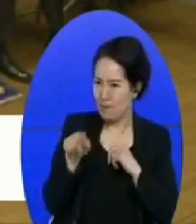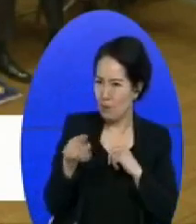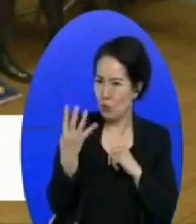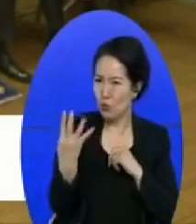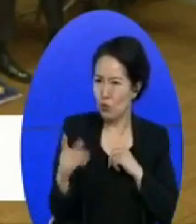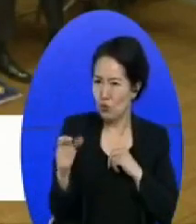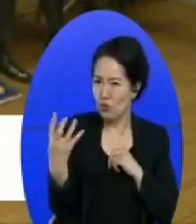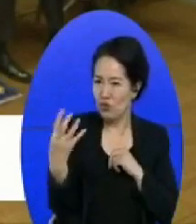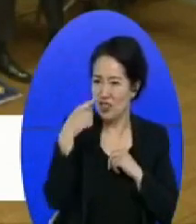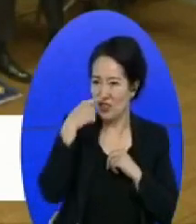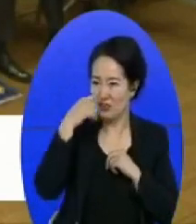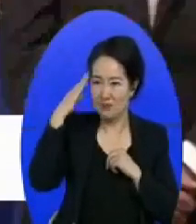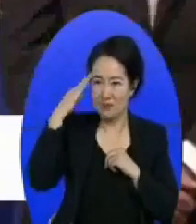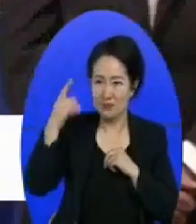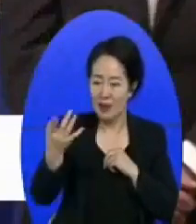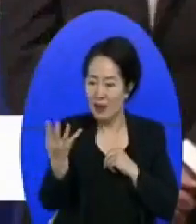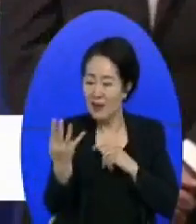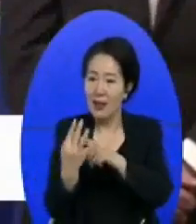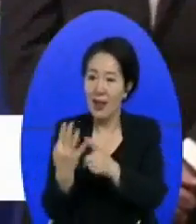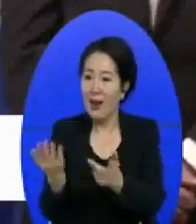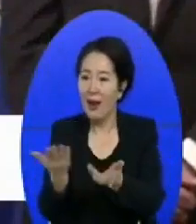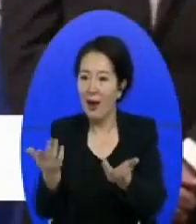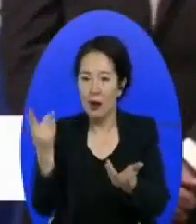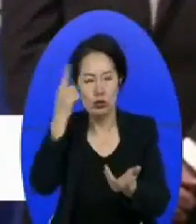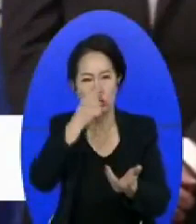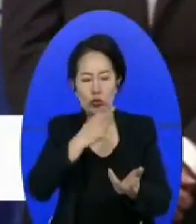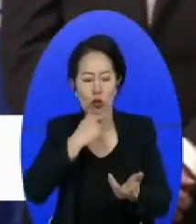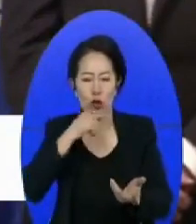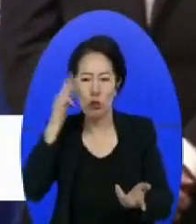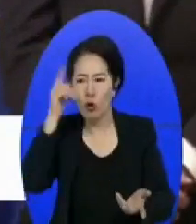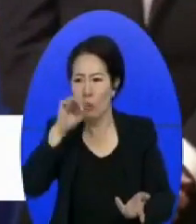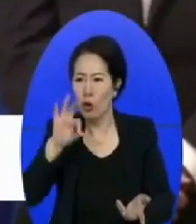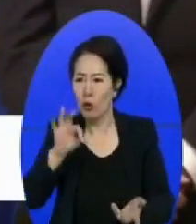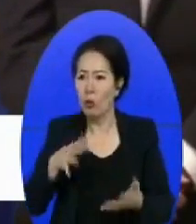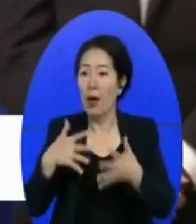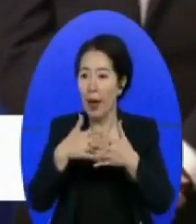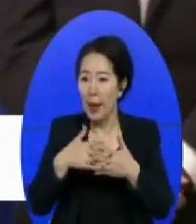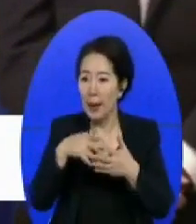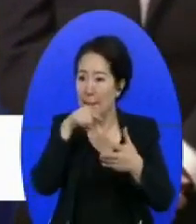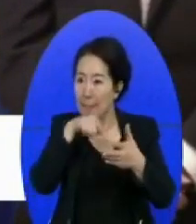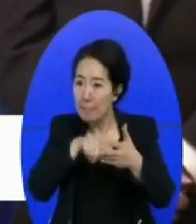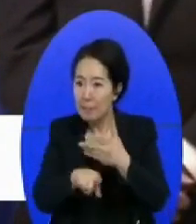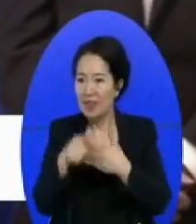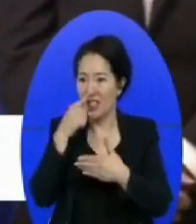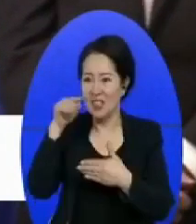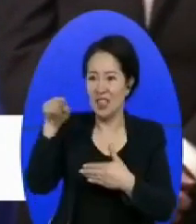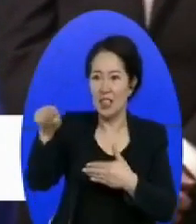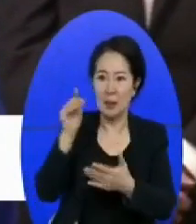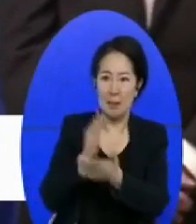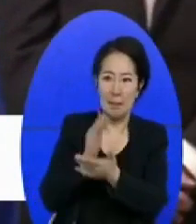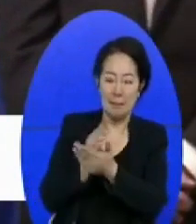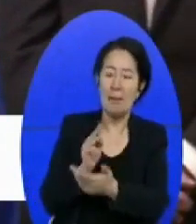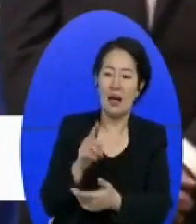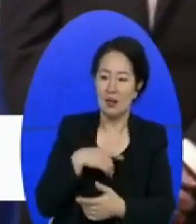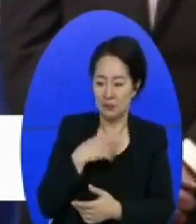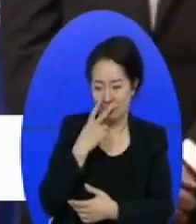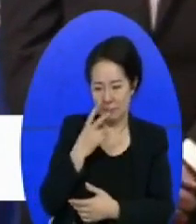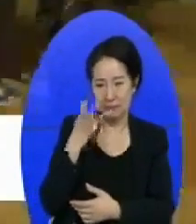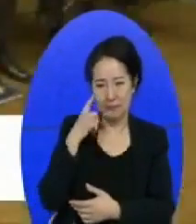одоо 4 албахагчийн хаан байгаа нь тодорхойгүй. А гэхдээ Америкийн нэгдсэн улс тэднийг эх орондоо байгаа гэж тооцож байгаа юм байна.